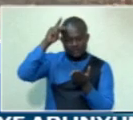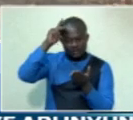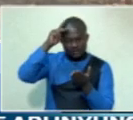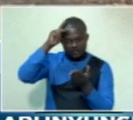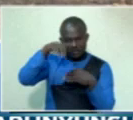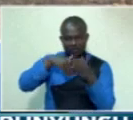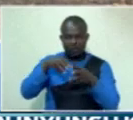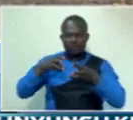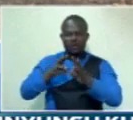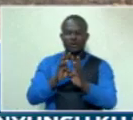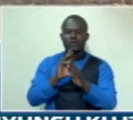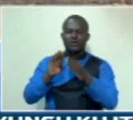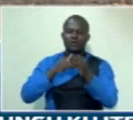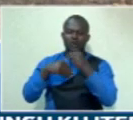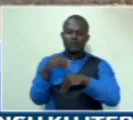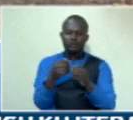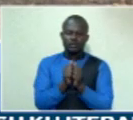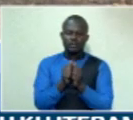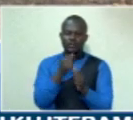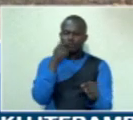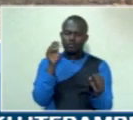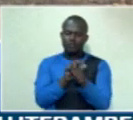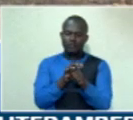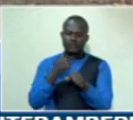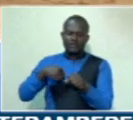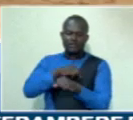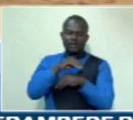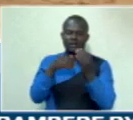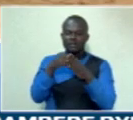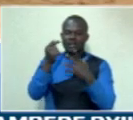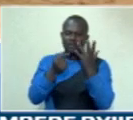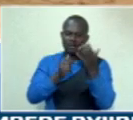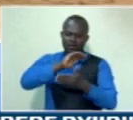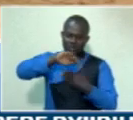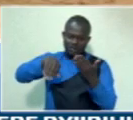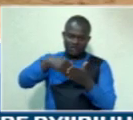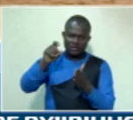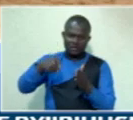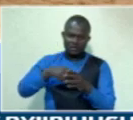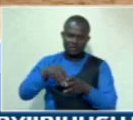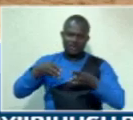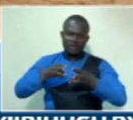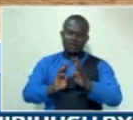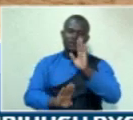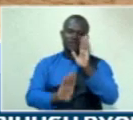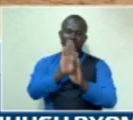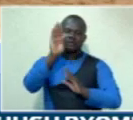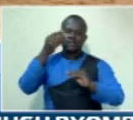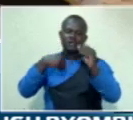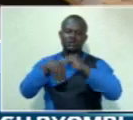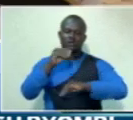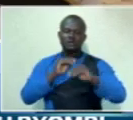mu buryo bw'ubucuruzi yatwijeje rero yuko ibikenewe byose mu buryo bwo guteza ubucuruzi imbere muri iki